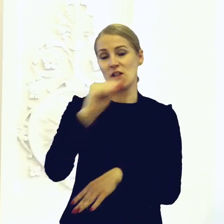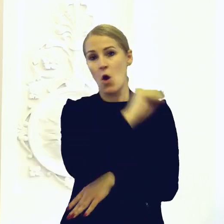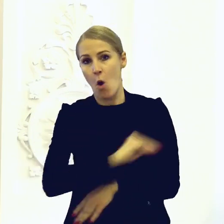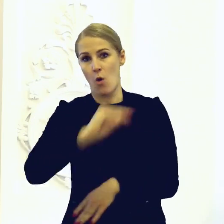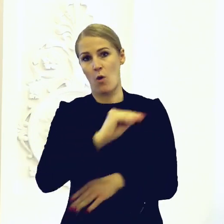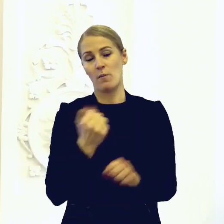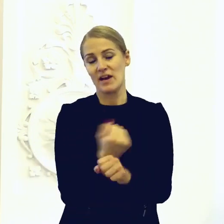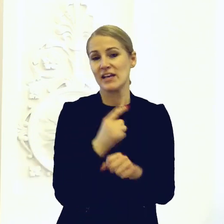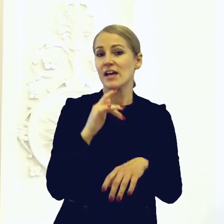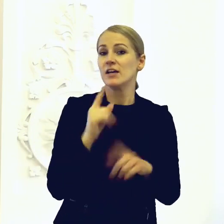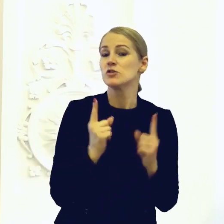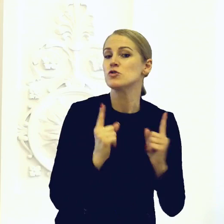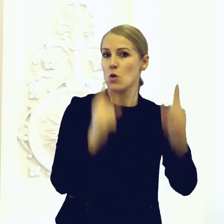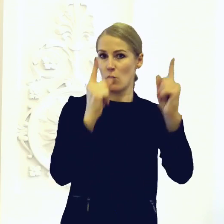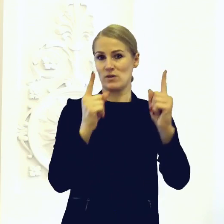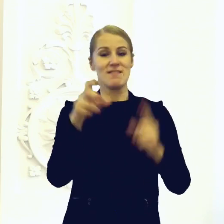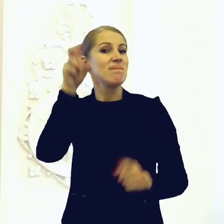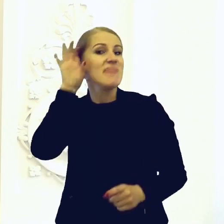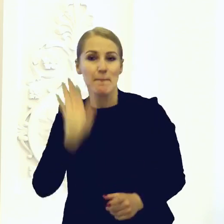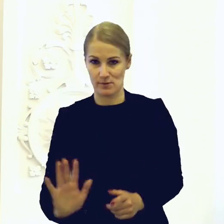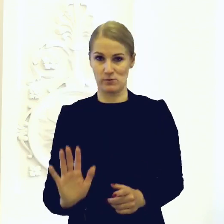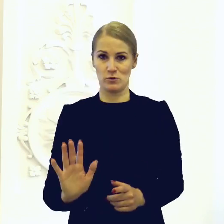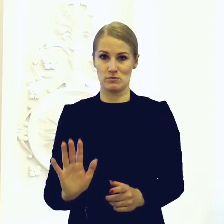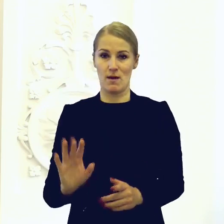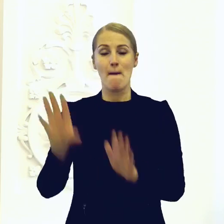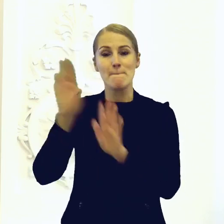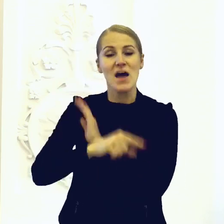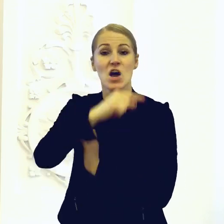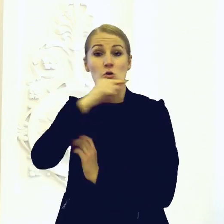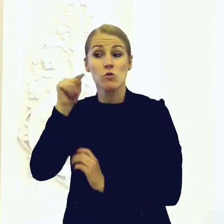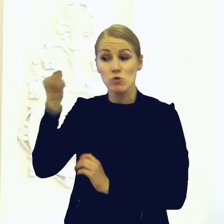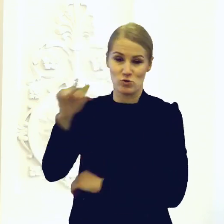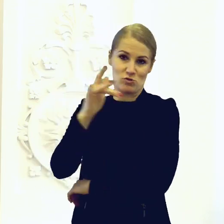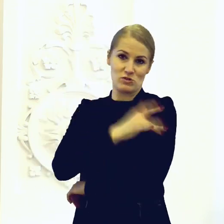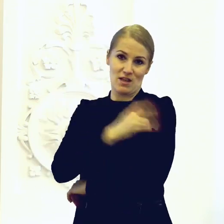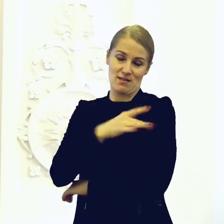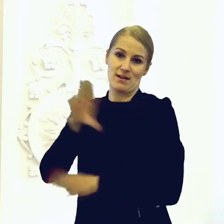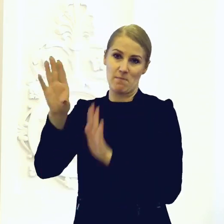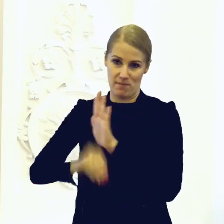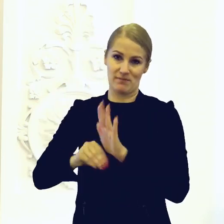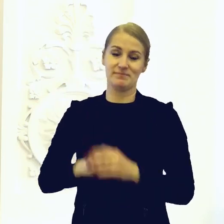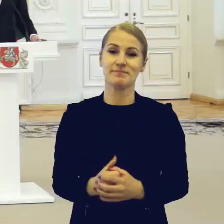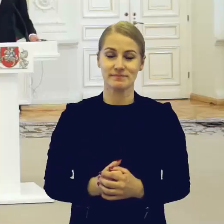jaustis saugesnę, labiau nepriklausomą ir, svarbiausia, atsparę išorės